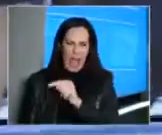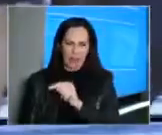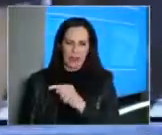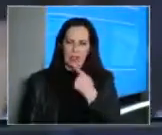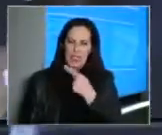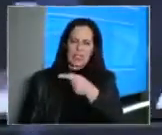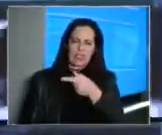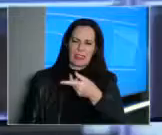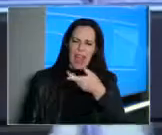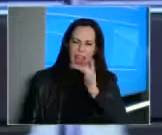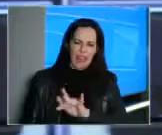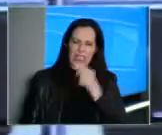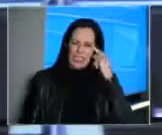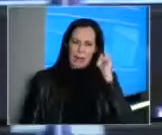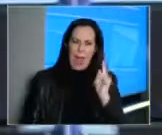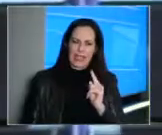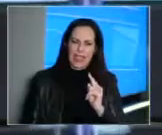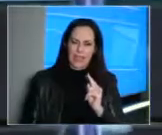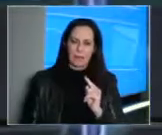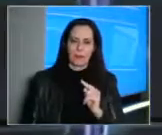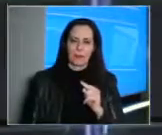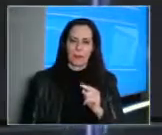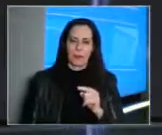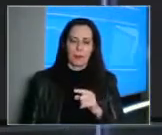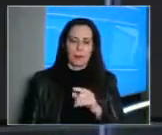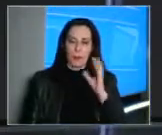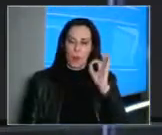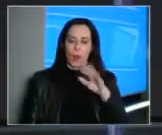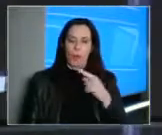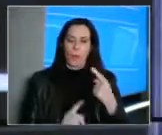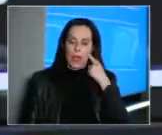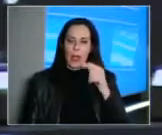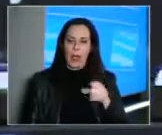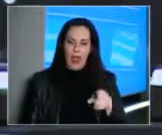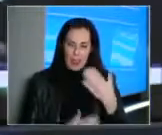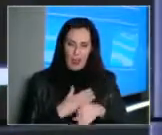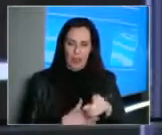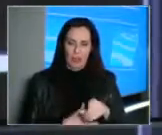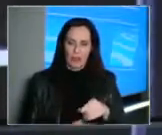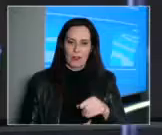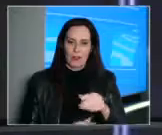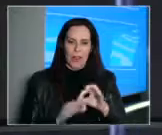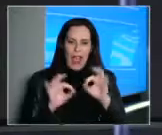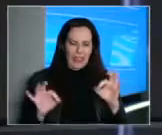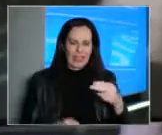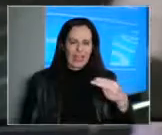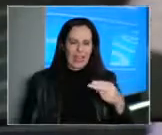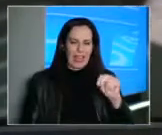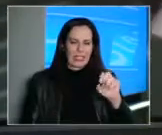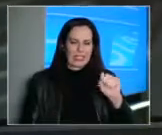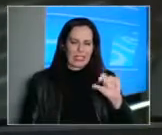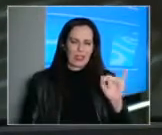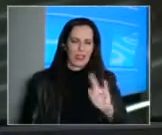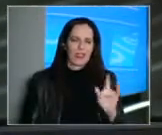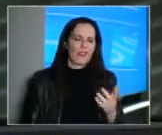נתפס כאנטי-היספני, למשל, כדוגמה. אליזבת וורן מאוד מאוד מרשימה, אנסלי הוא סוג של אלגור וונאבי, והוא